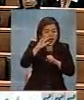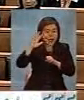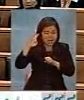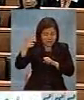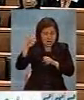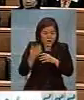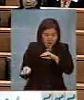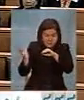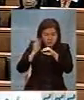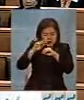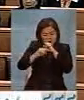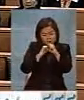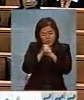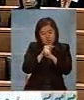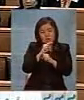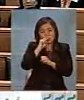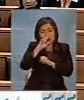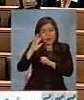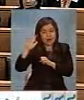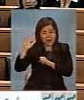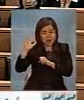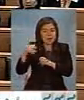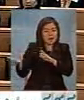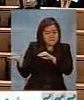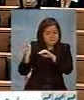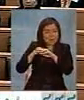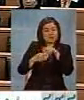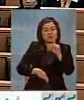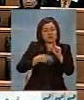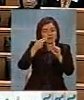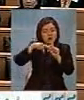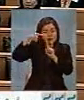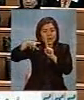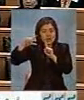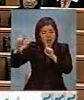ป็น 11,509 ล้านเพิ่มขึ้นถึง